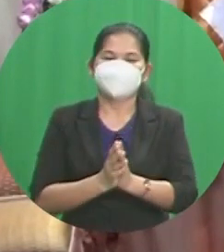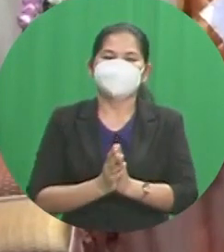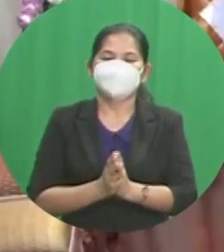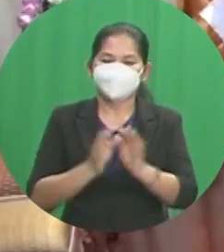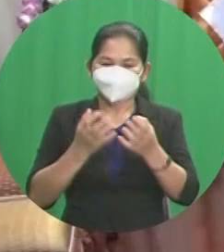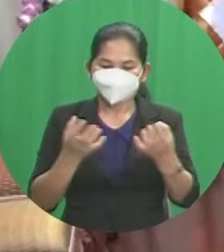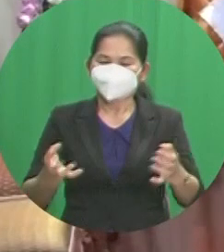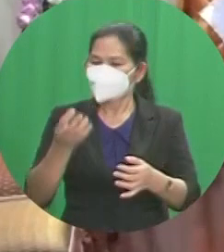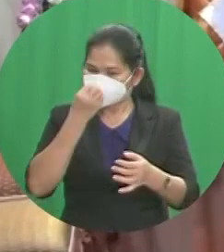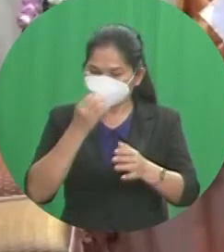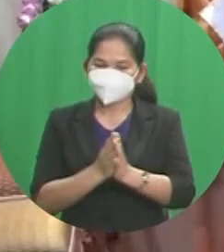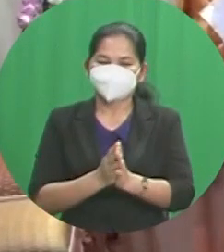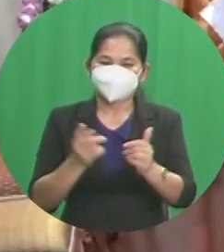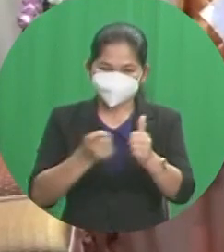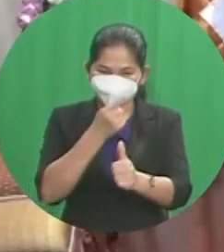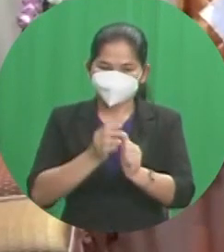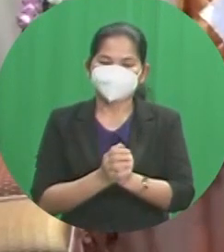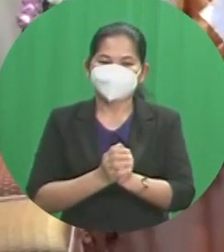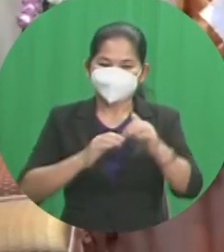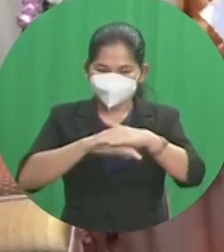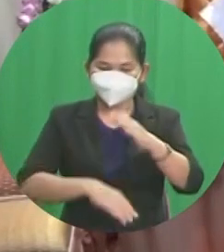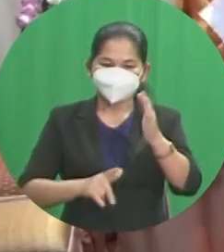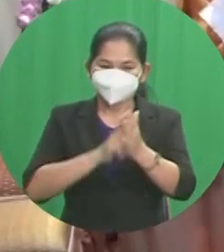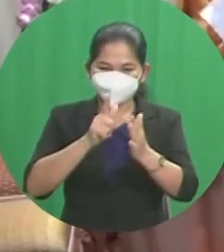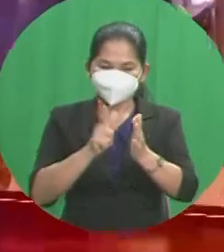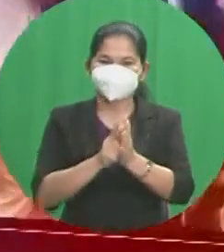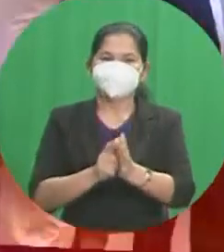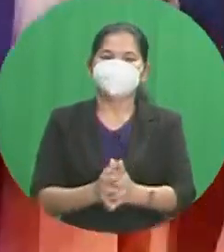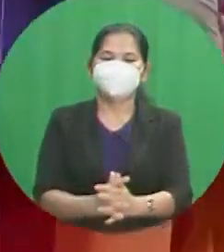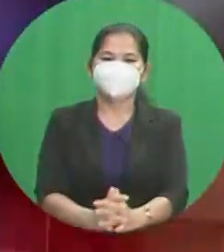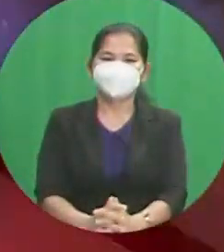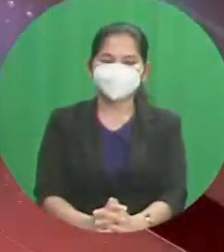សន្តិសុខស្បៀងនិងអាហារូបត្ថម្ភនៅថ្នាក់ក្រោមជាតិ